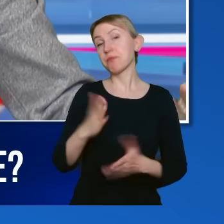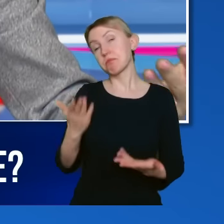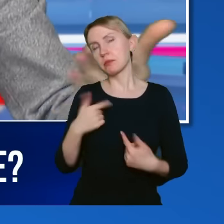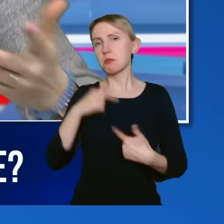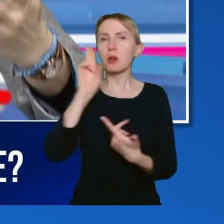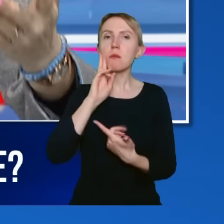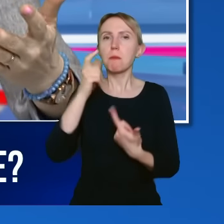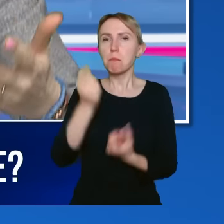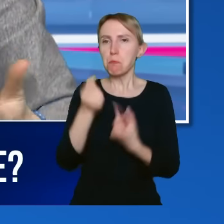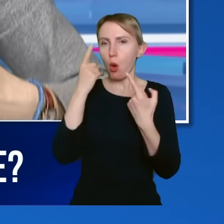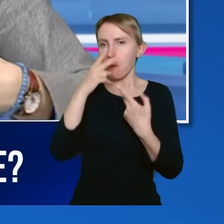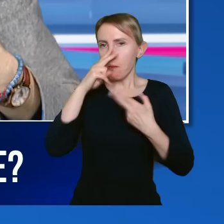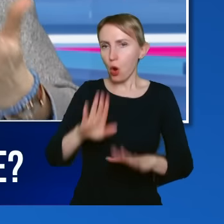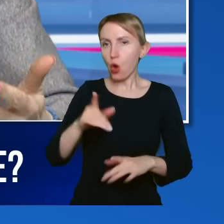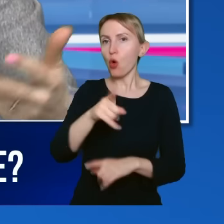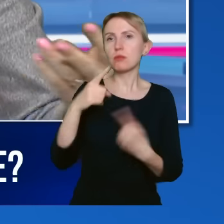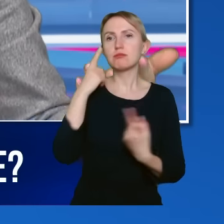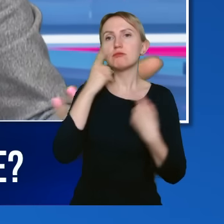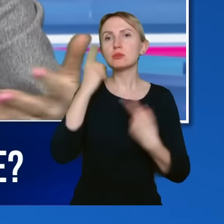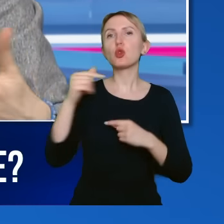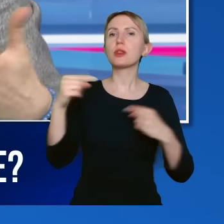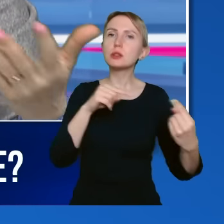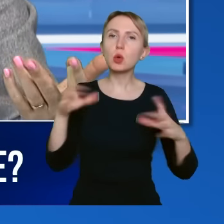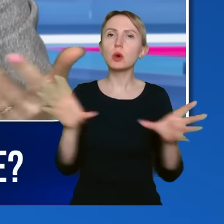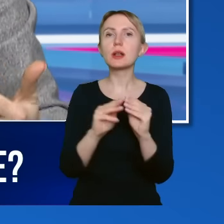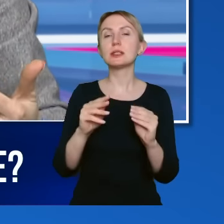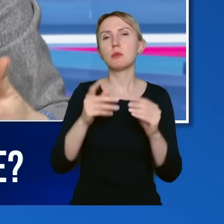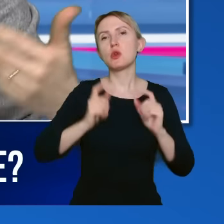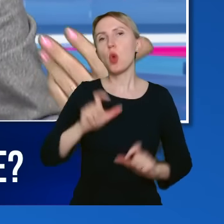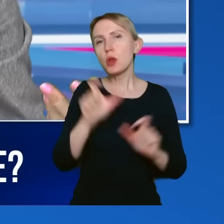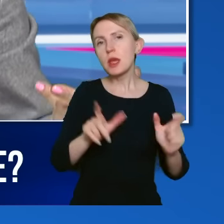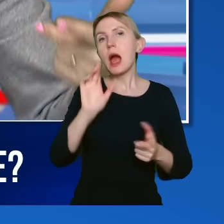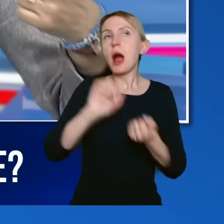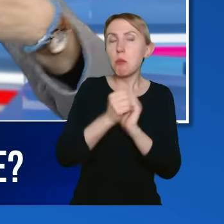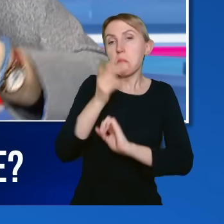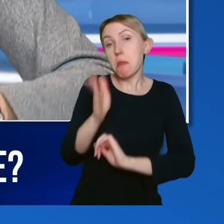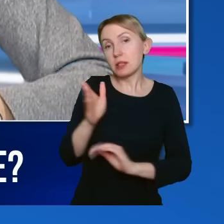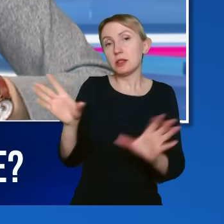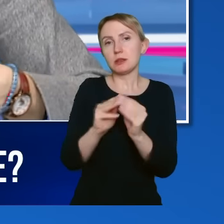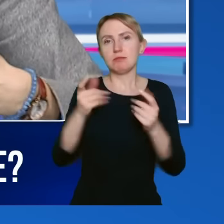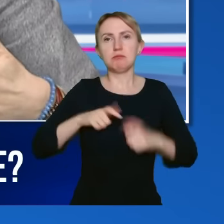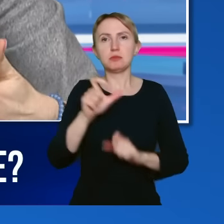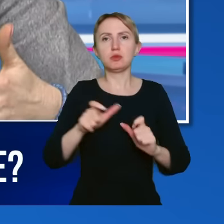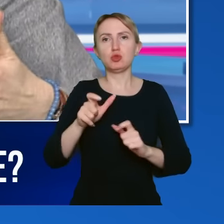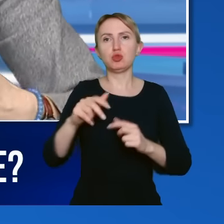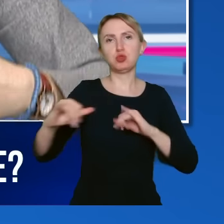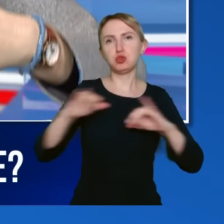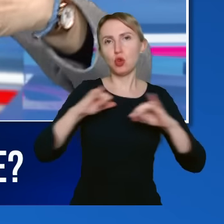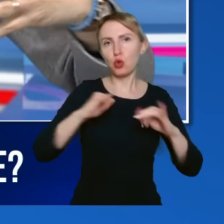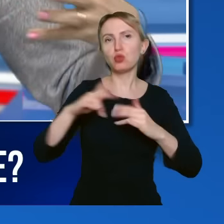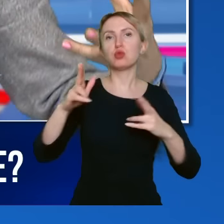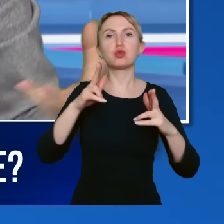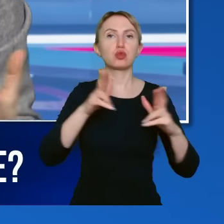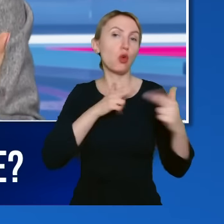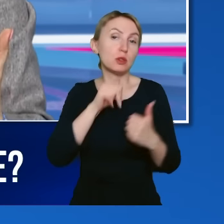jakiś pomysł, który, jak twierdzi, jest dyskutowany z rolnikami, czy będzie dyskutowany z rolnikami wewnątrz rządu, z Komisją Europejską,